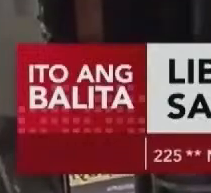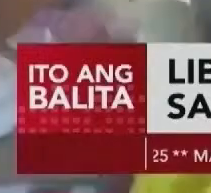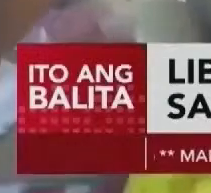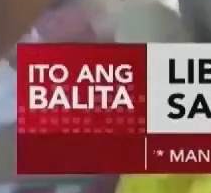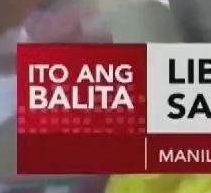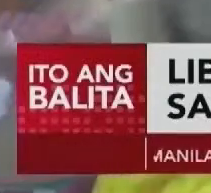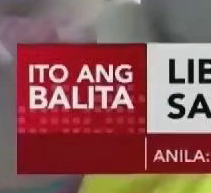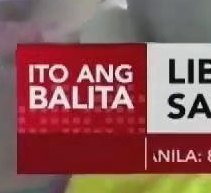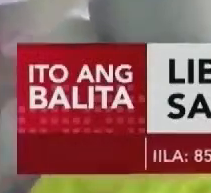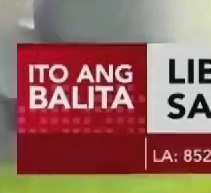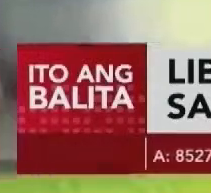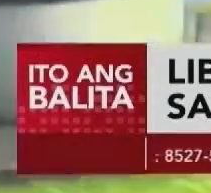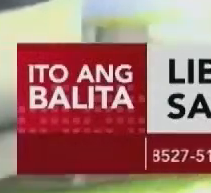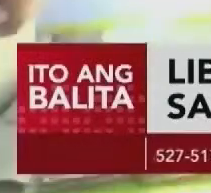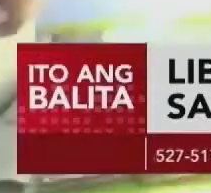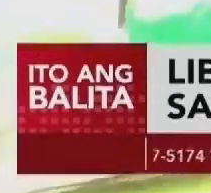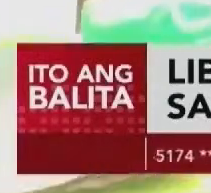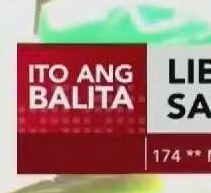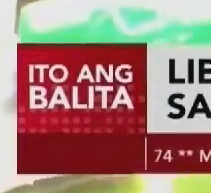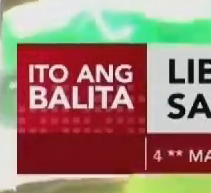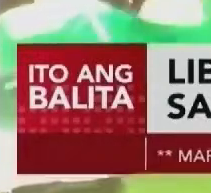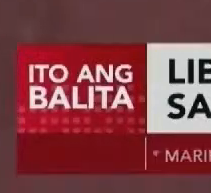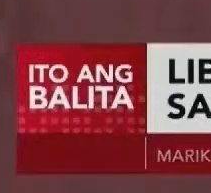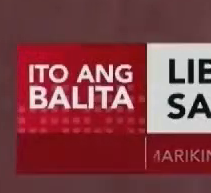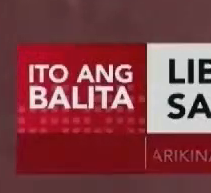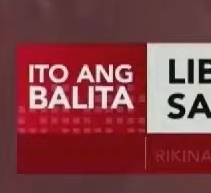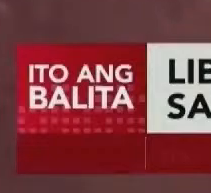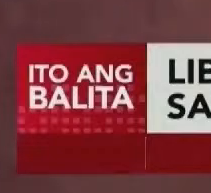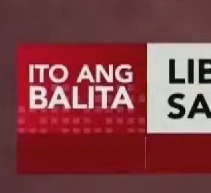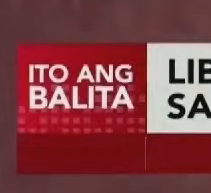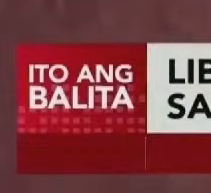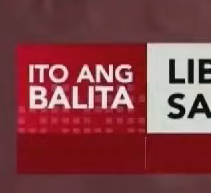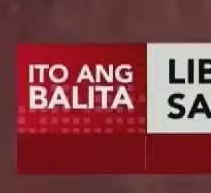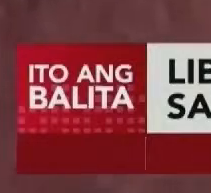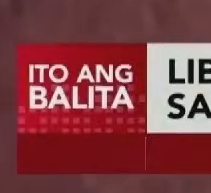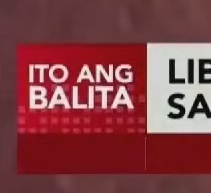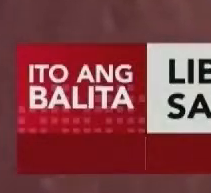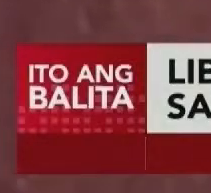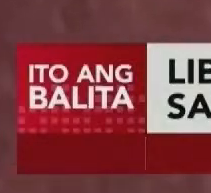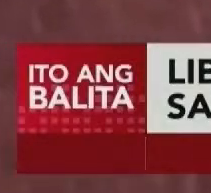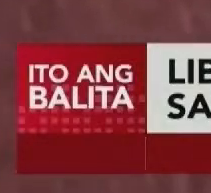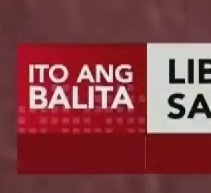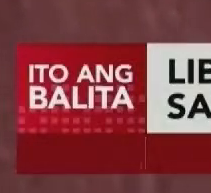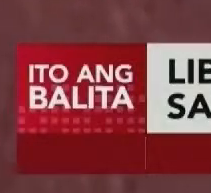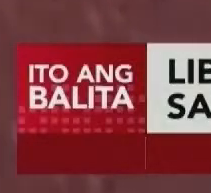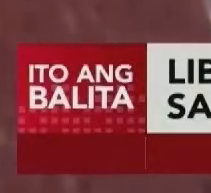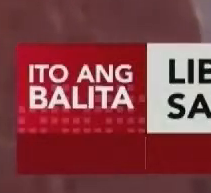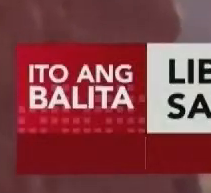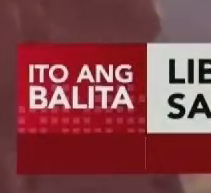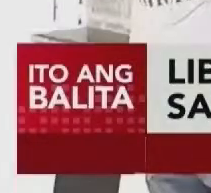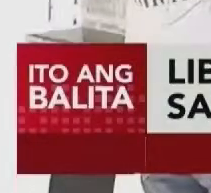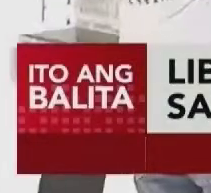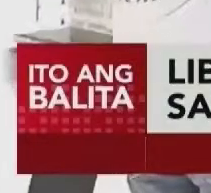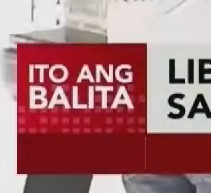Cavite. Isang simpleng pagtuwa ngunit sapat upang magkalaman ang mga sikmurang kumakalam.